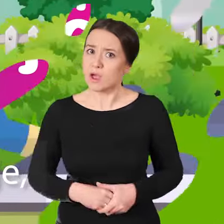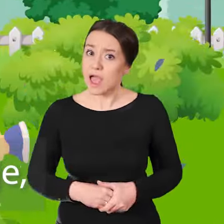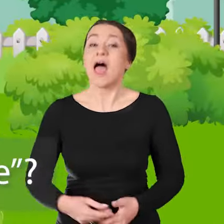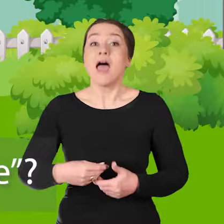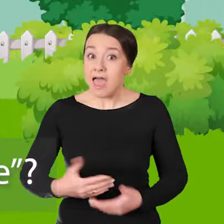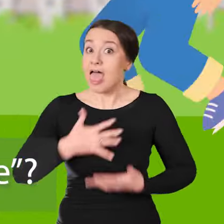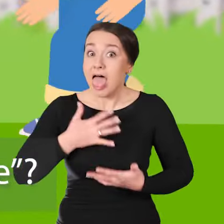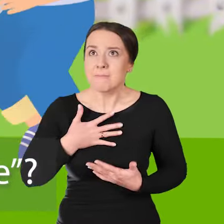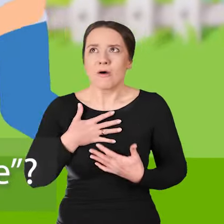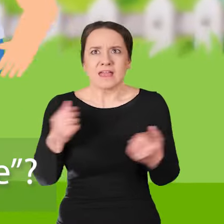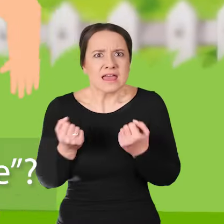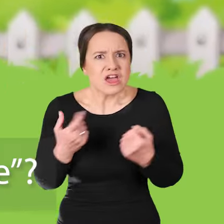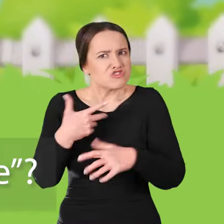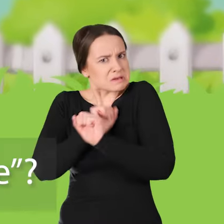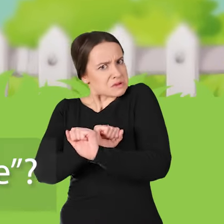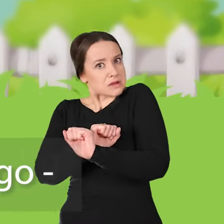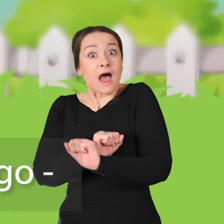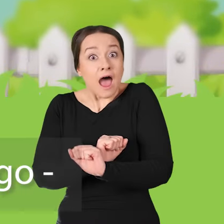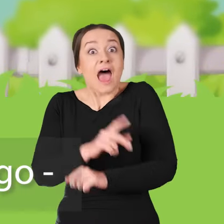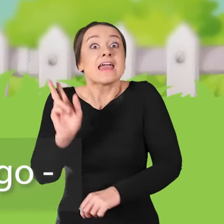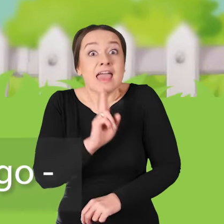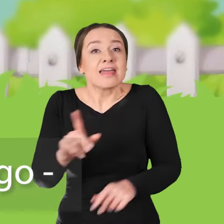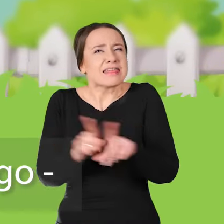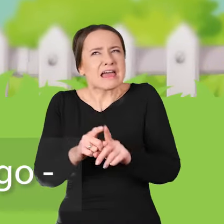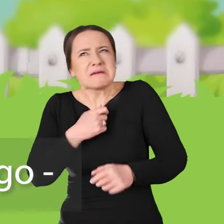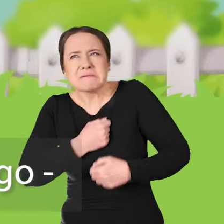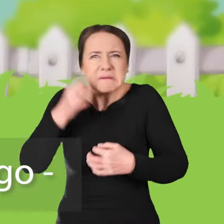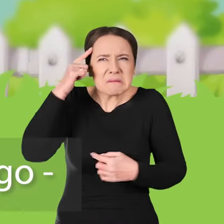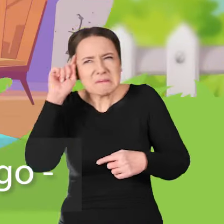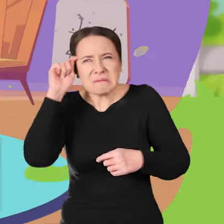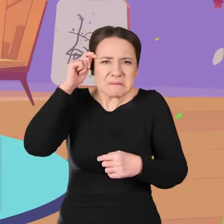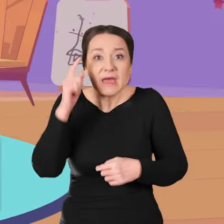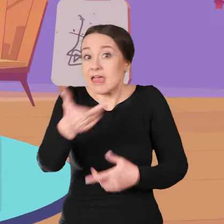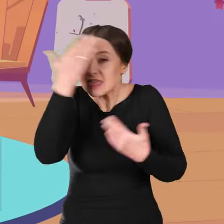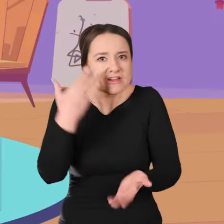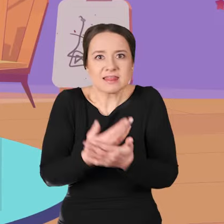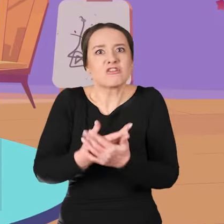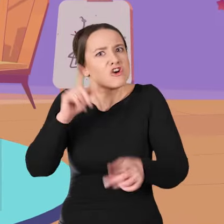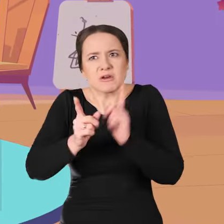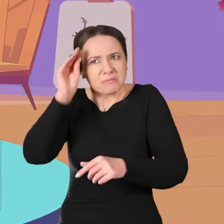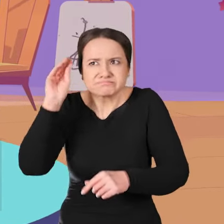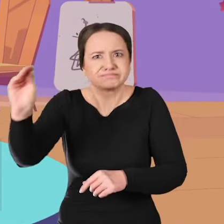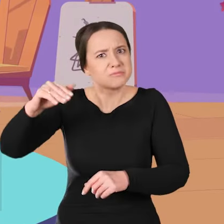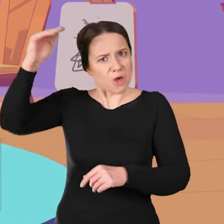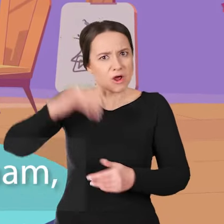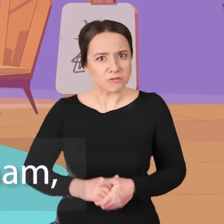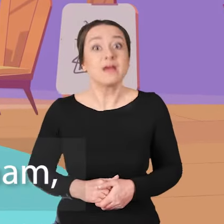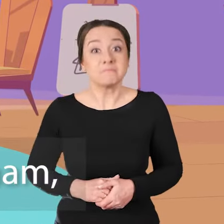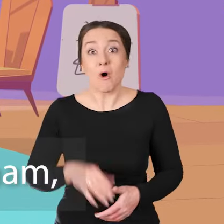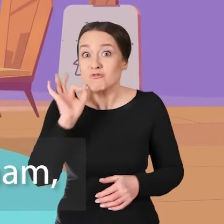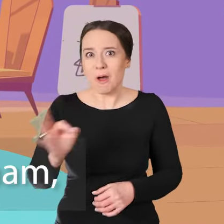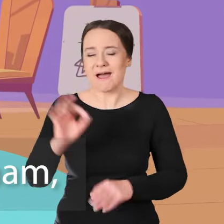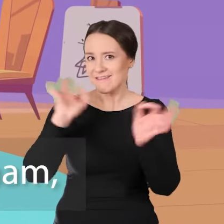czuje emocja napędza czy może blokuje i kiedy cię męczy ty nie wiesz dlaczego śmiało pobiegnij do dorosłego